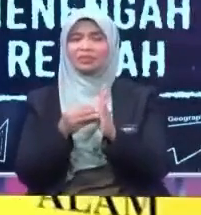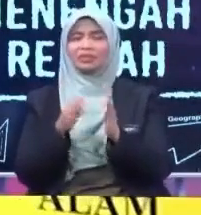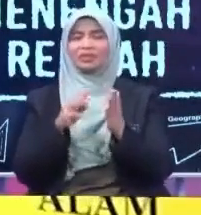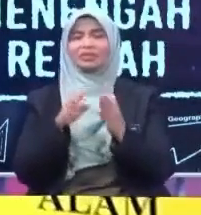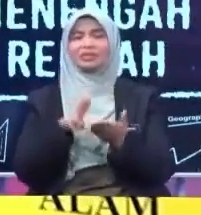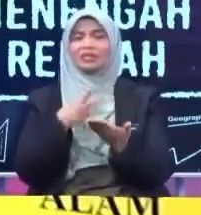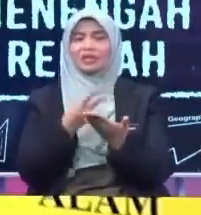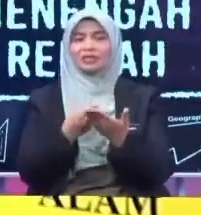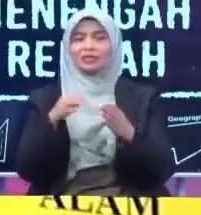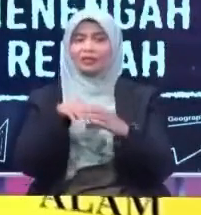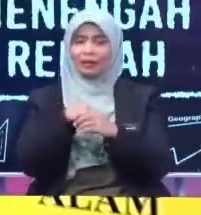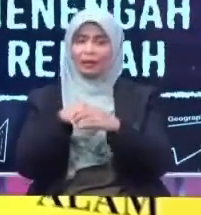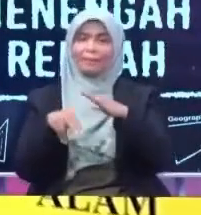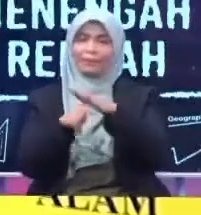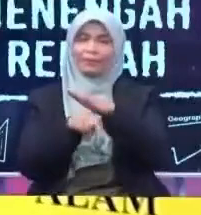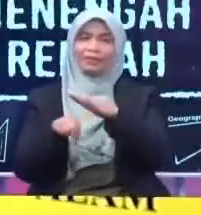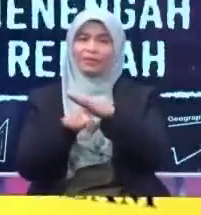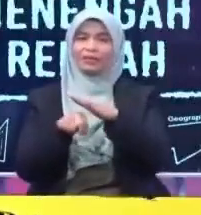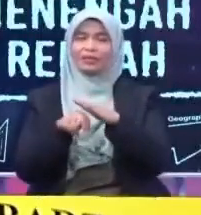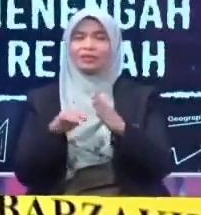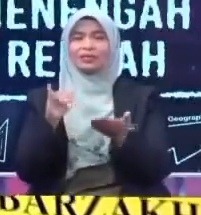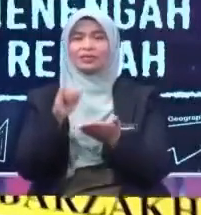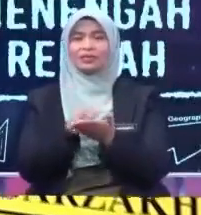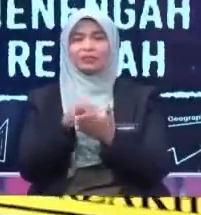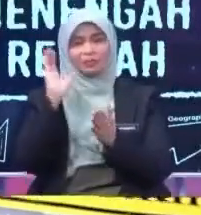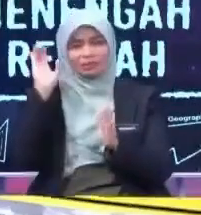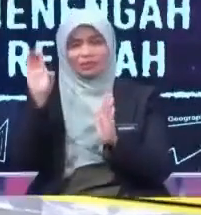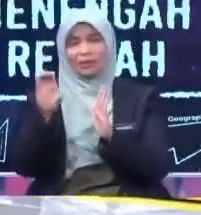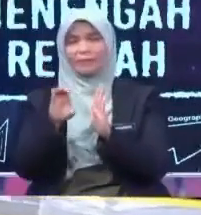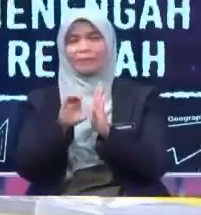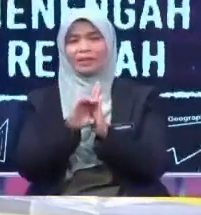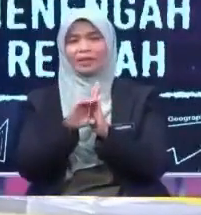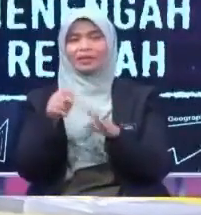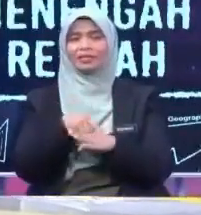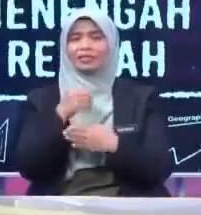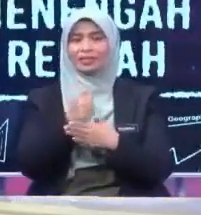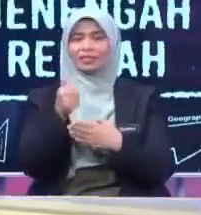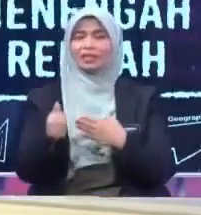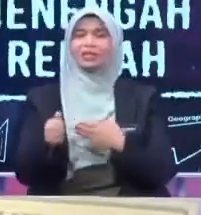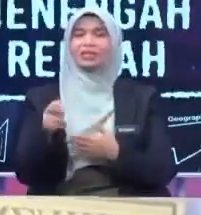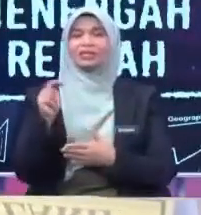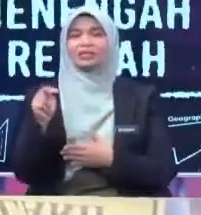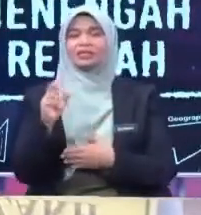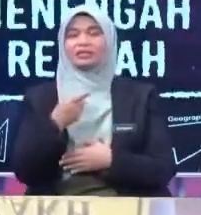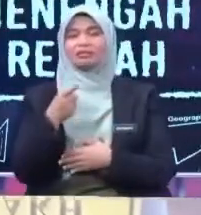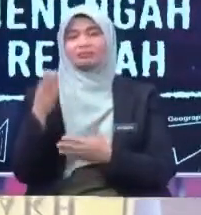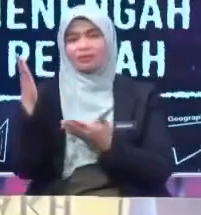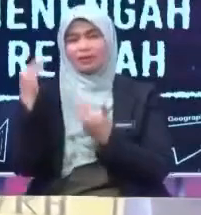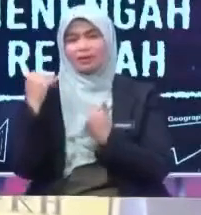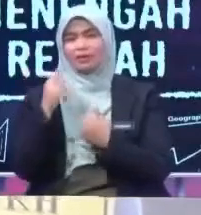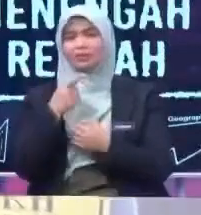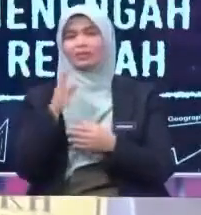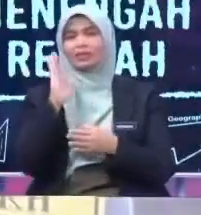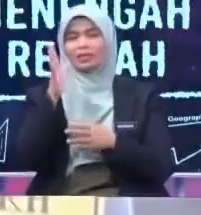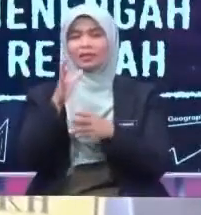Ya, betul. Dia jatuh ke dalam neraka. Itulah gambaran kita di akhirat nanti. Dan jadi kita mengharapkan kita dapatlah